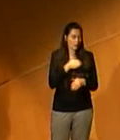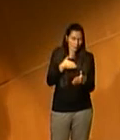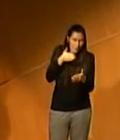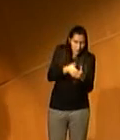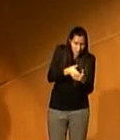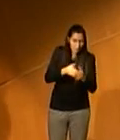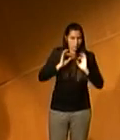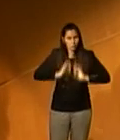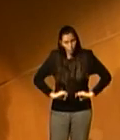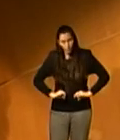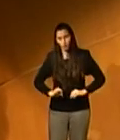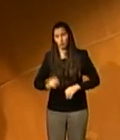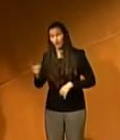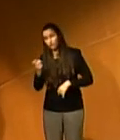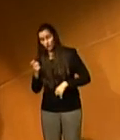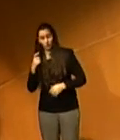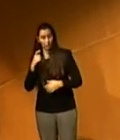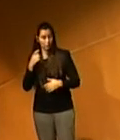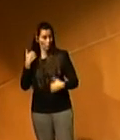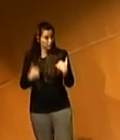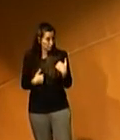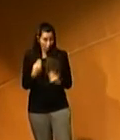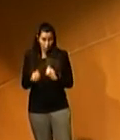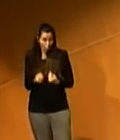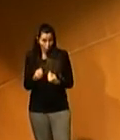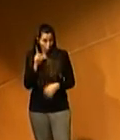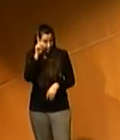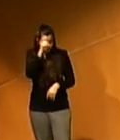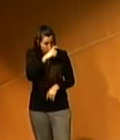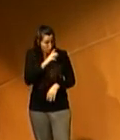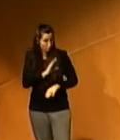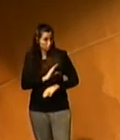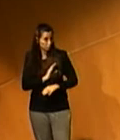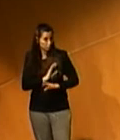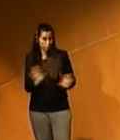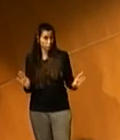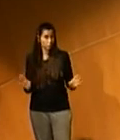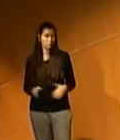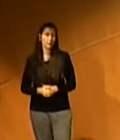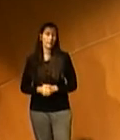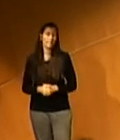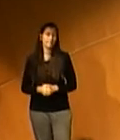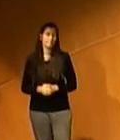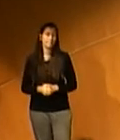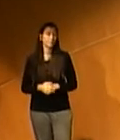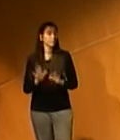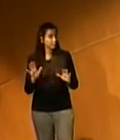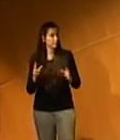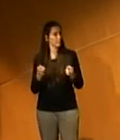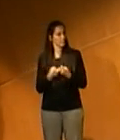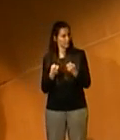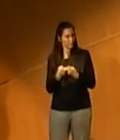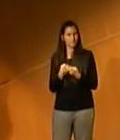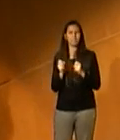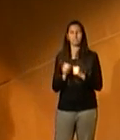scolaires, handicap ou juste des difficultés scolaires. Et par exemple, nous, on a